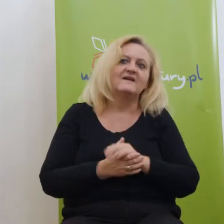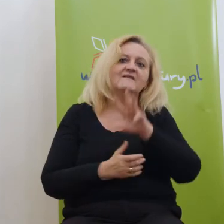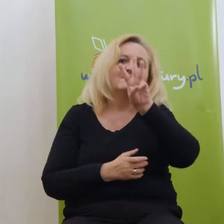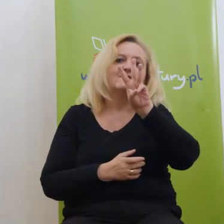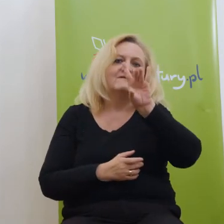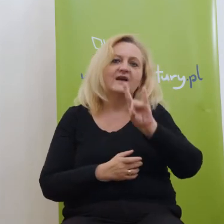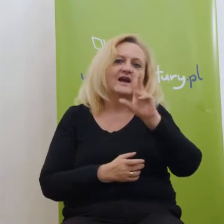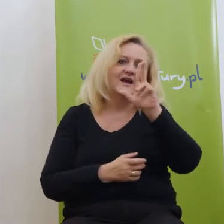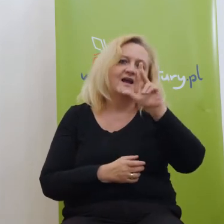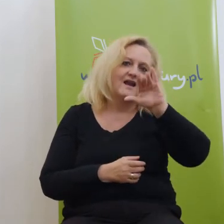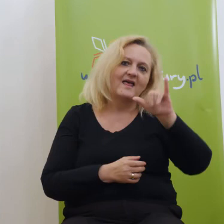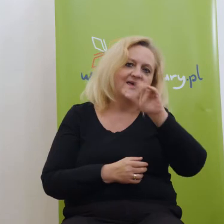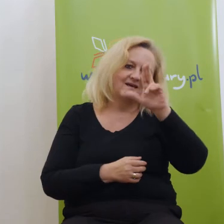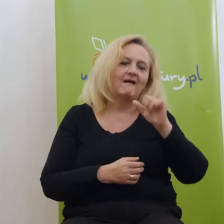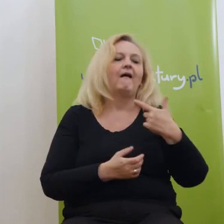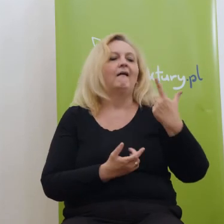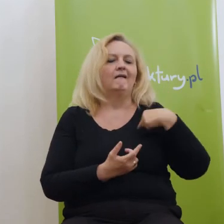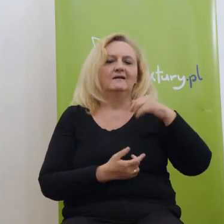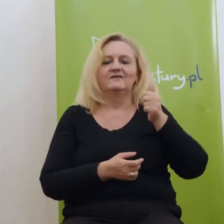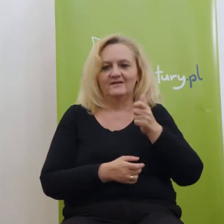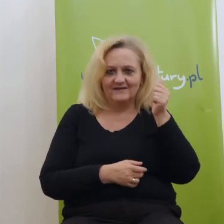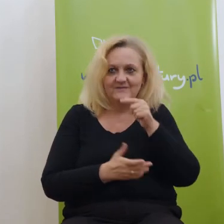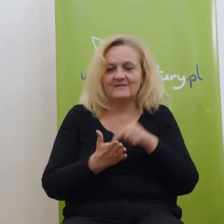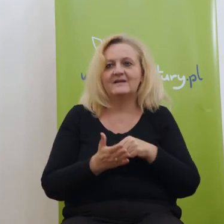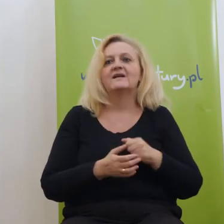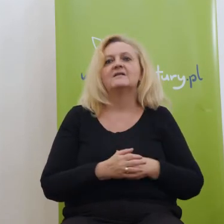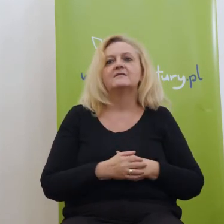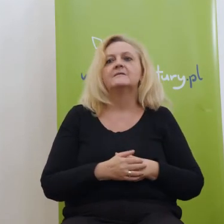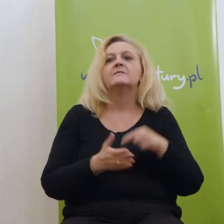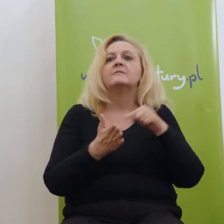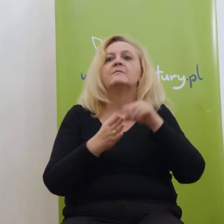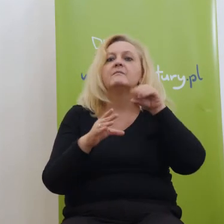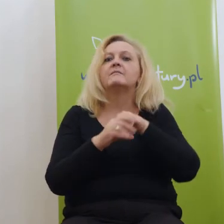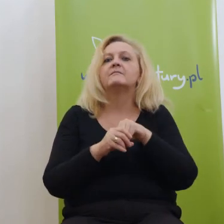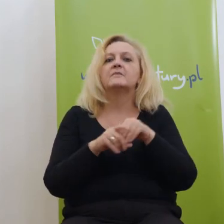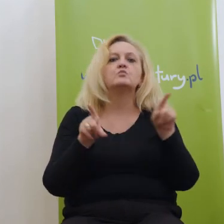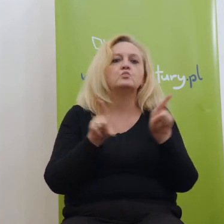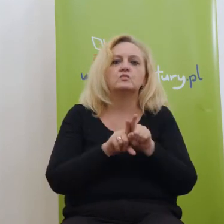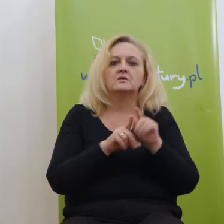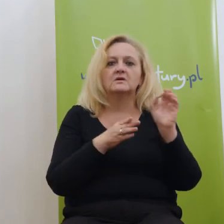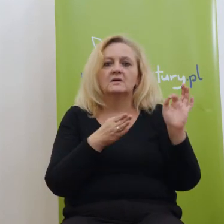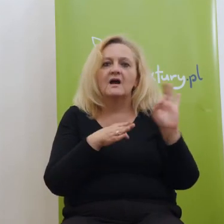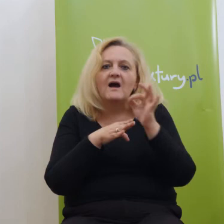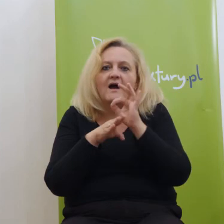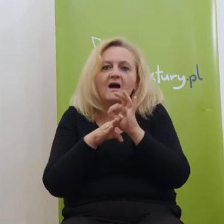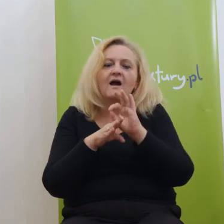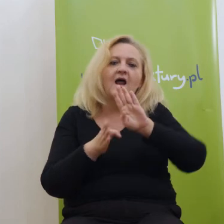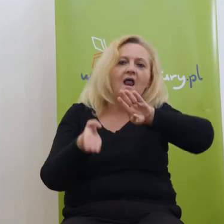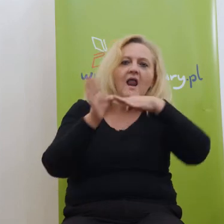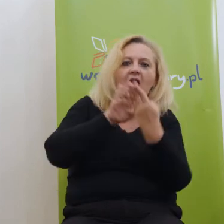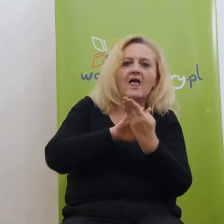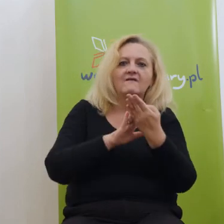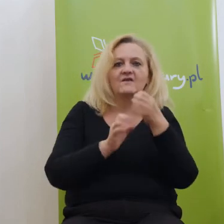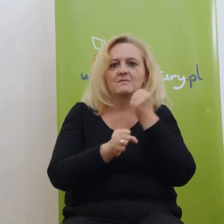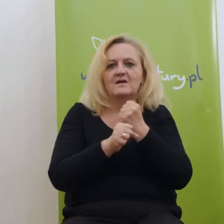Wyklejka. Wyklejka właśnie, tak, ta druga strona. No to jest na tej zielonej wyklejce. Jest ten sam haft, tylko że jest zdjęcie jakby